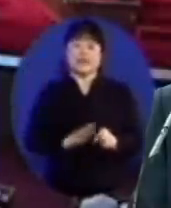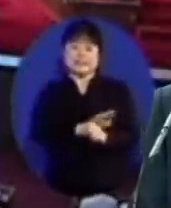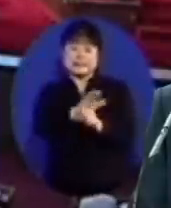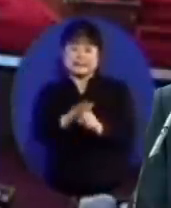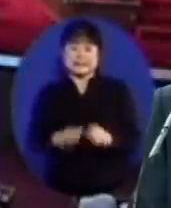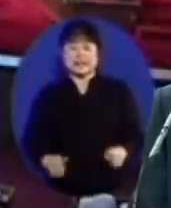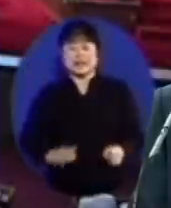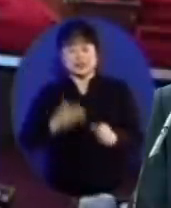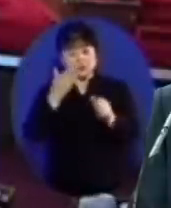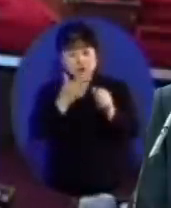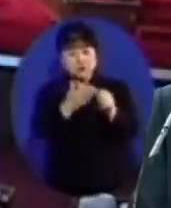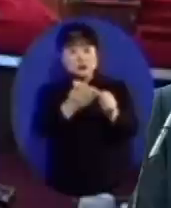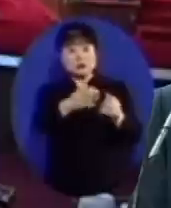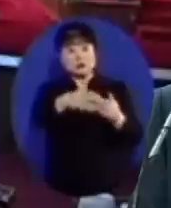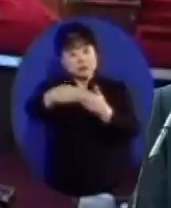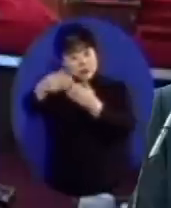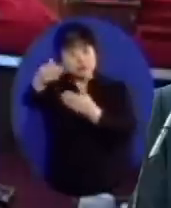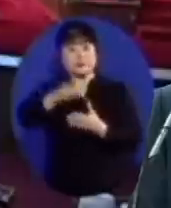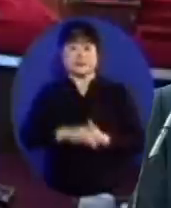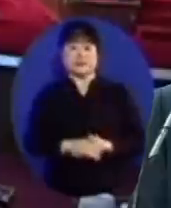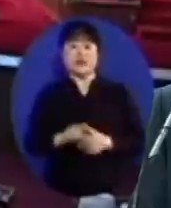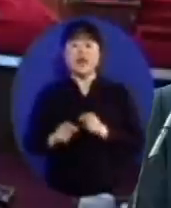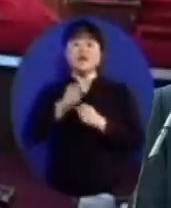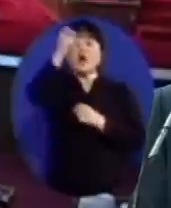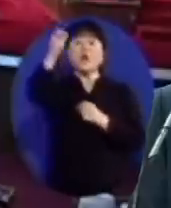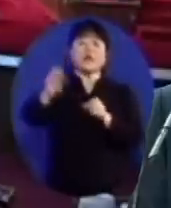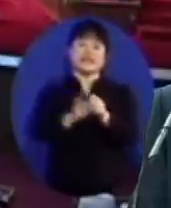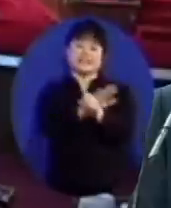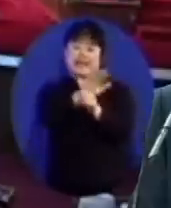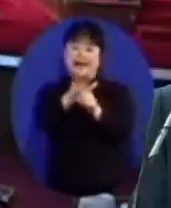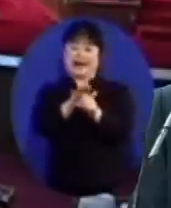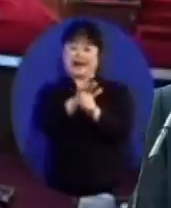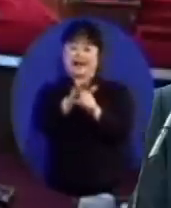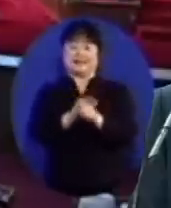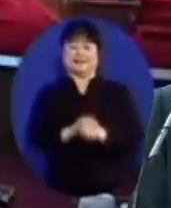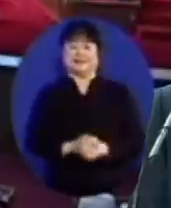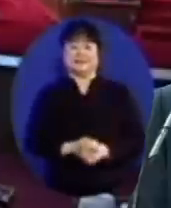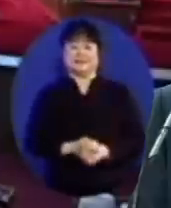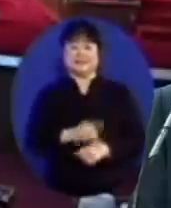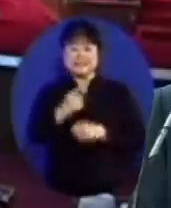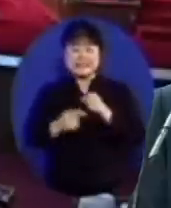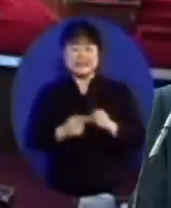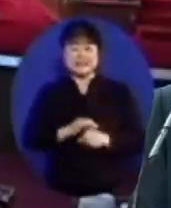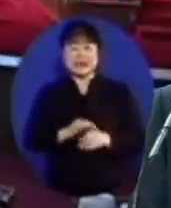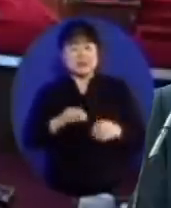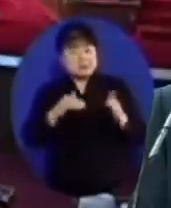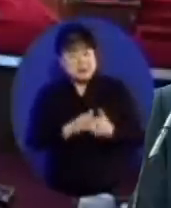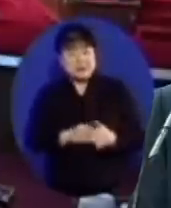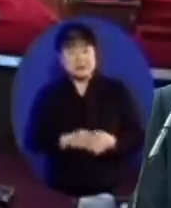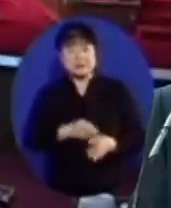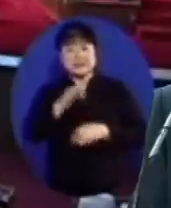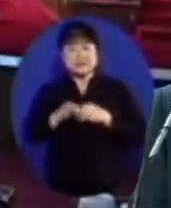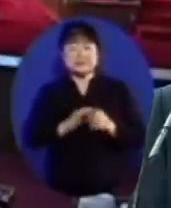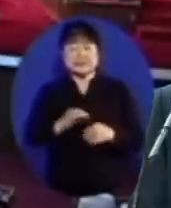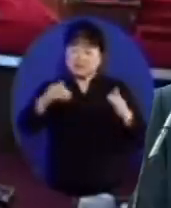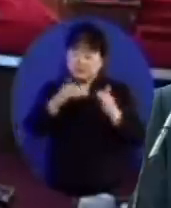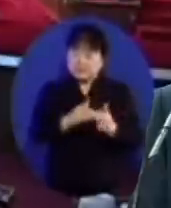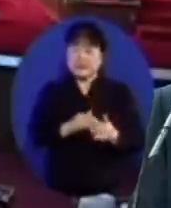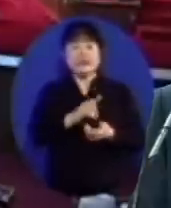사랑하기에 인자함으로 너를 이끌었느냐 하노라. 영원한 사랑, 1년 사랑하다가 말고 10년 사랑하다가